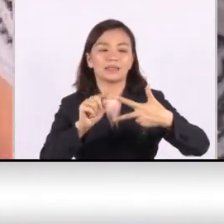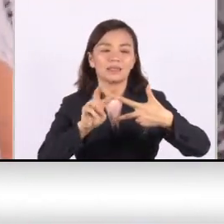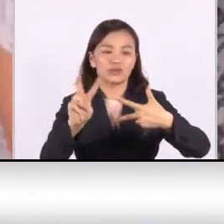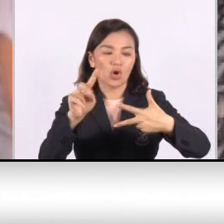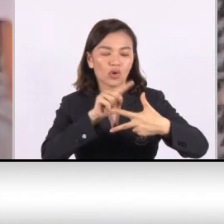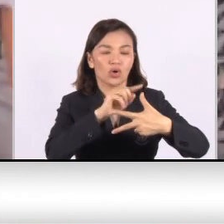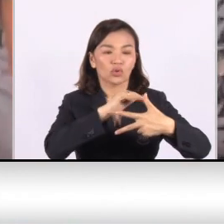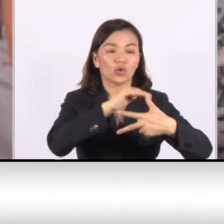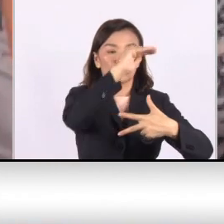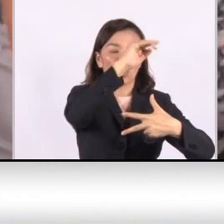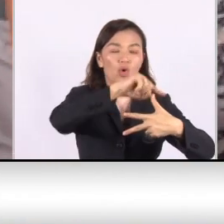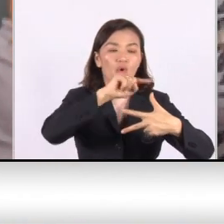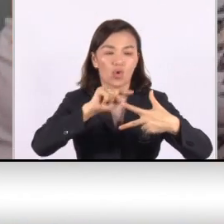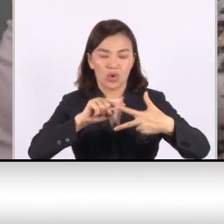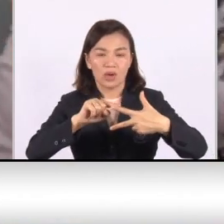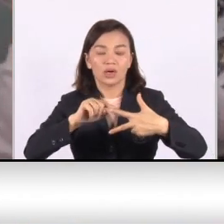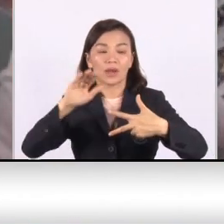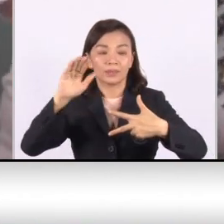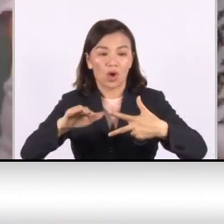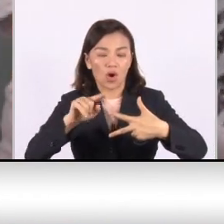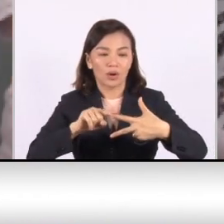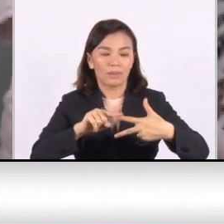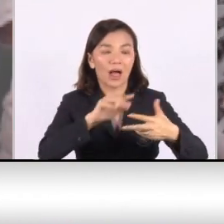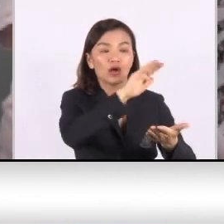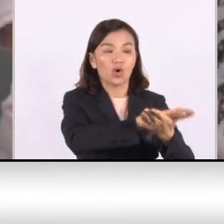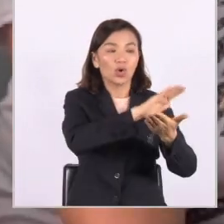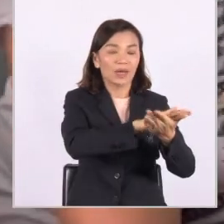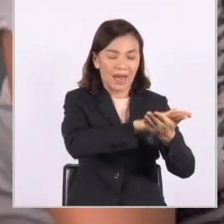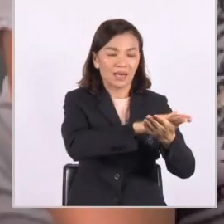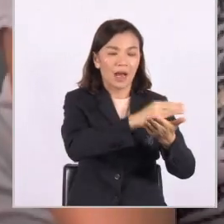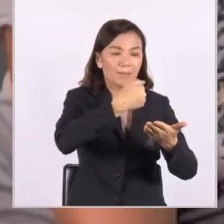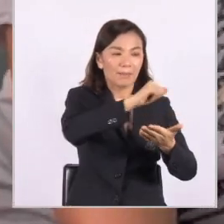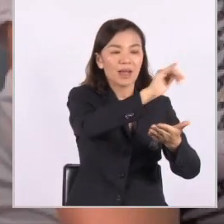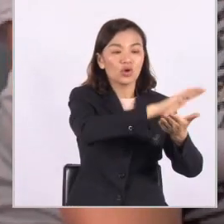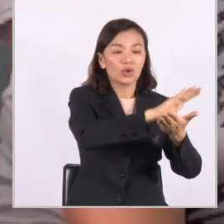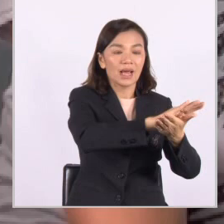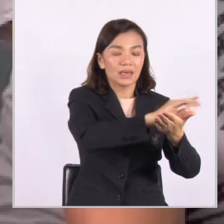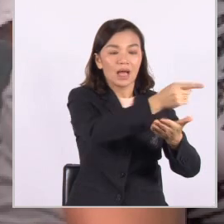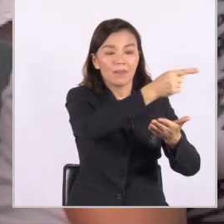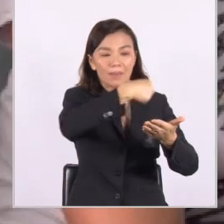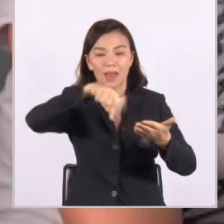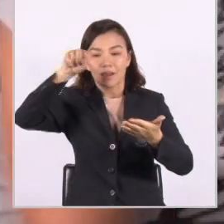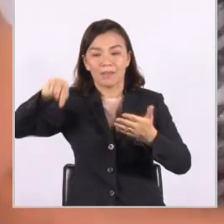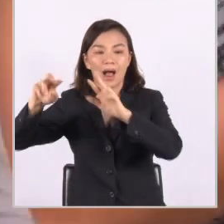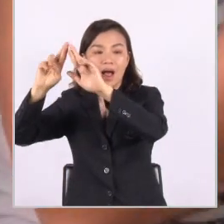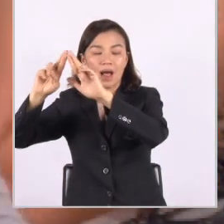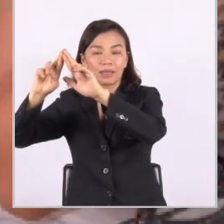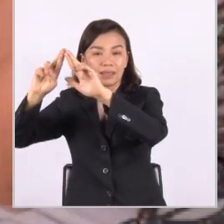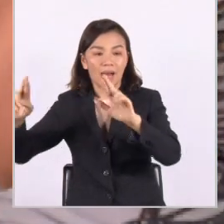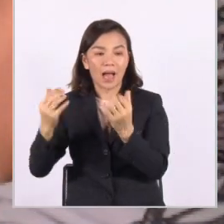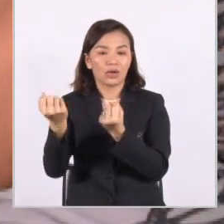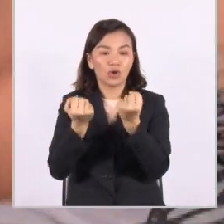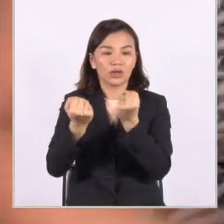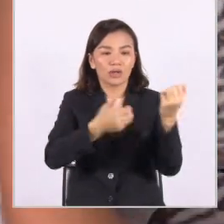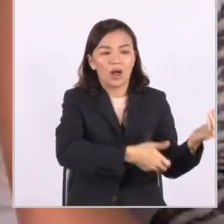ตและก็น้องกันไปรับนมที่โรงเรียนหลังกลับมาจากรับนมก็มาถึงที่ร้านเธอจำได้แน่นอนว่าได้อุ้มลูกทั้ง2คนเนี่ยล